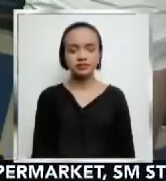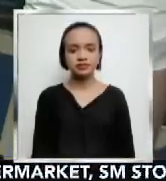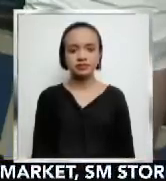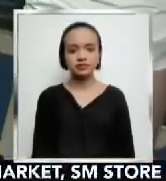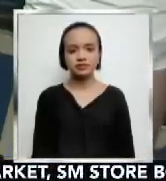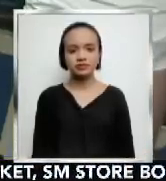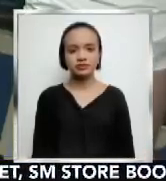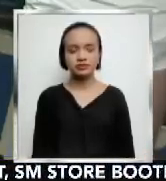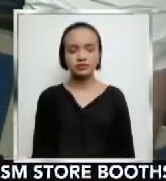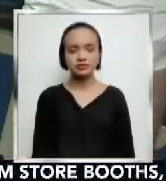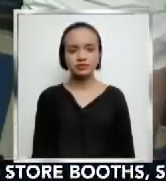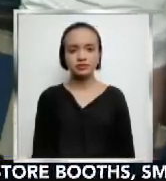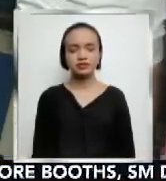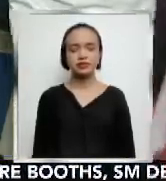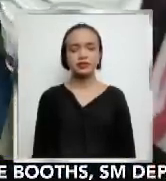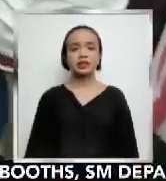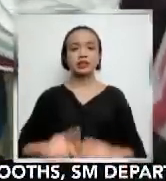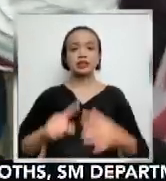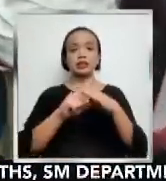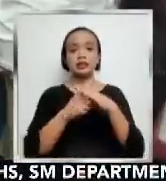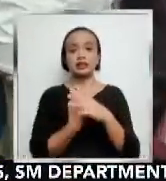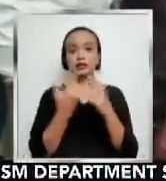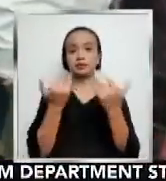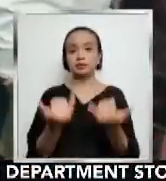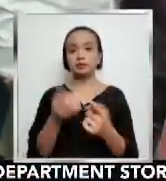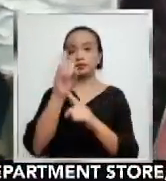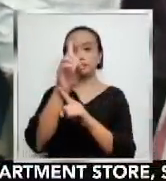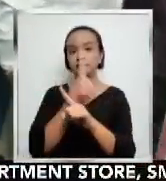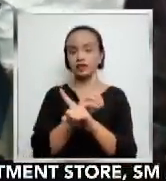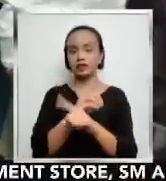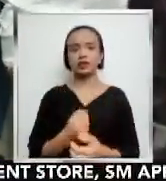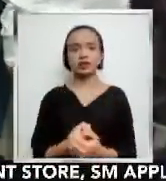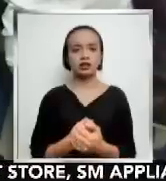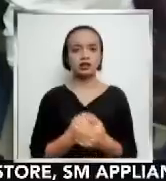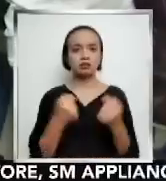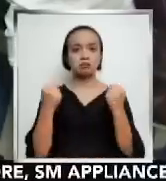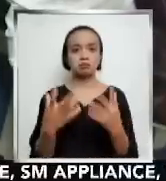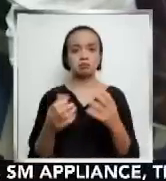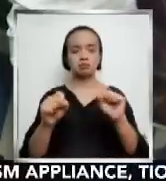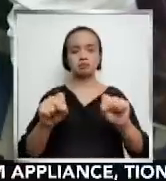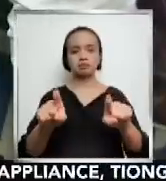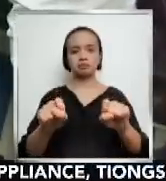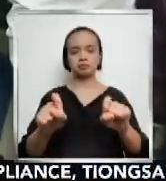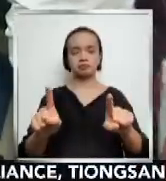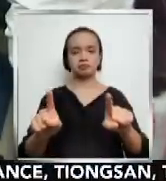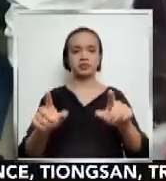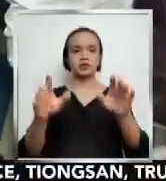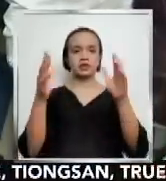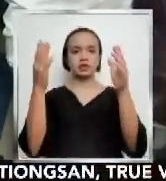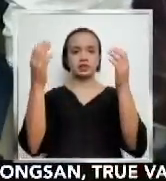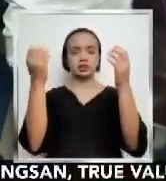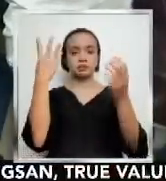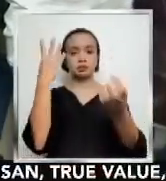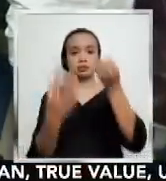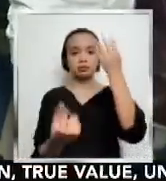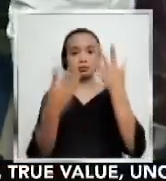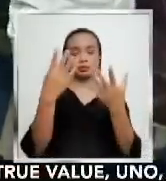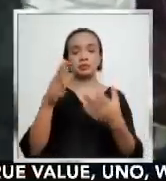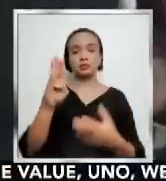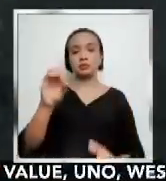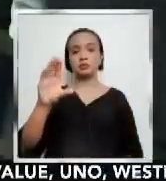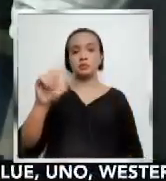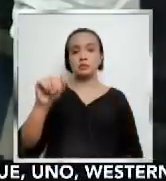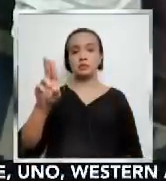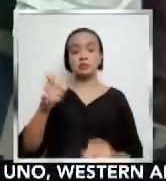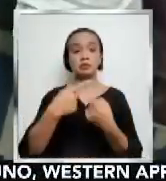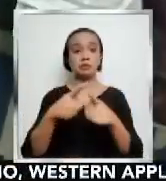Vicky, simula pa lang ng buwan ngayong Disyembre ay mataas na yung bentahan ng mga paputok dito sa Bukawe, Bulacan. Pero ayon sa mga may pwesto dito ay asahan